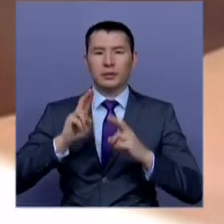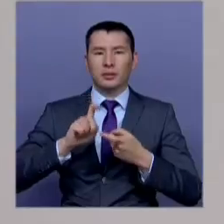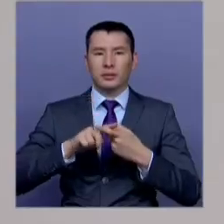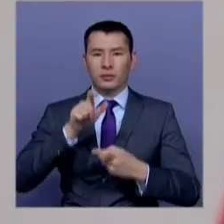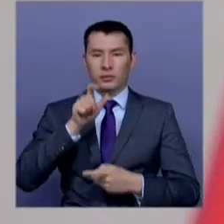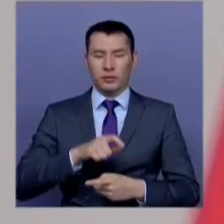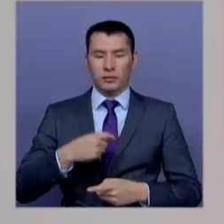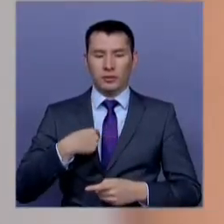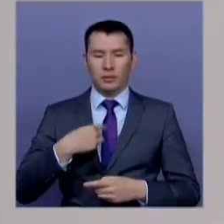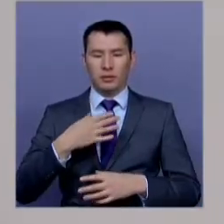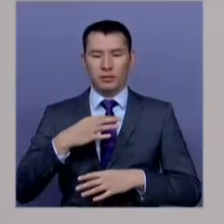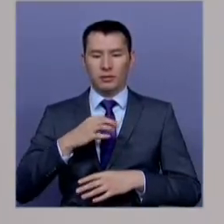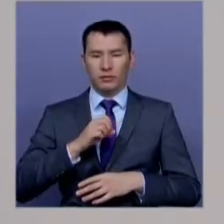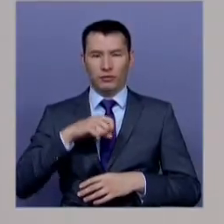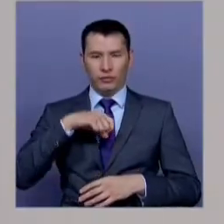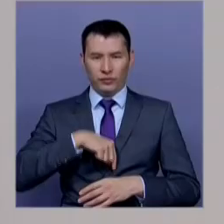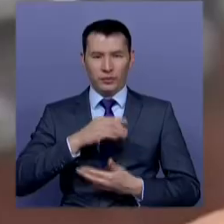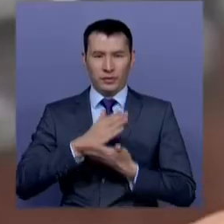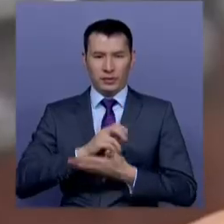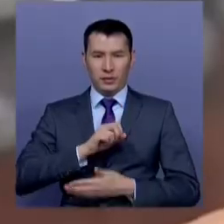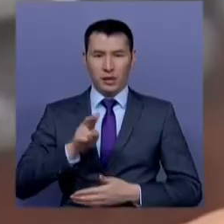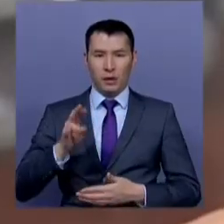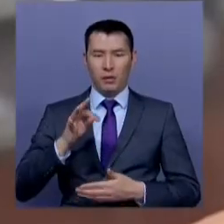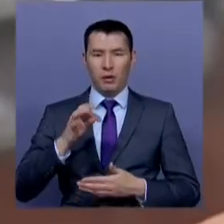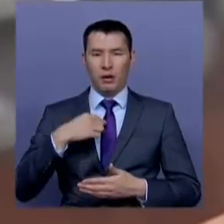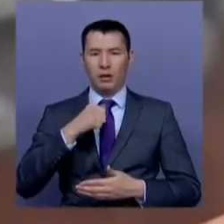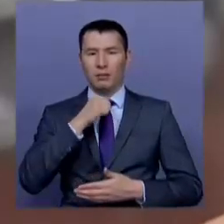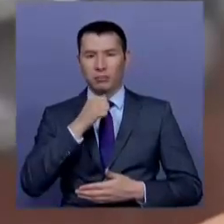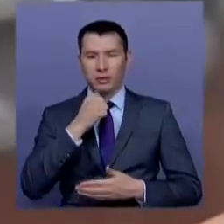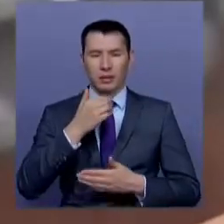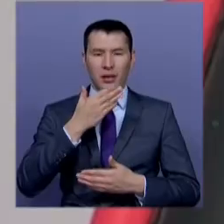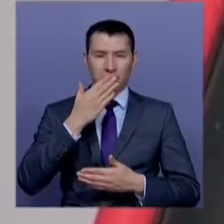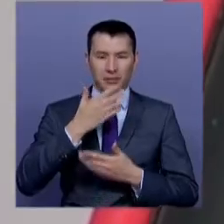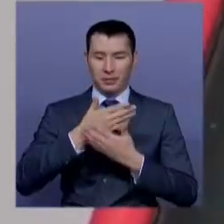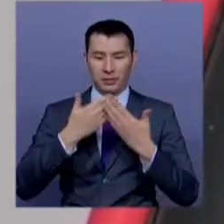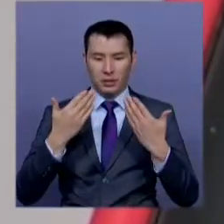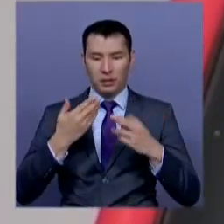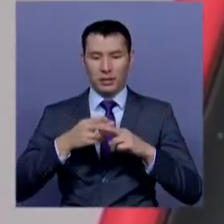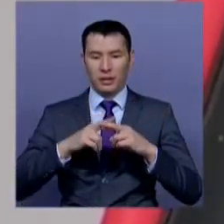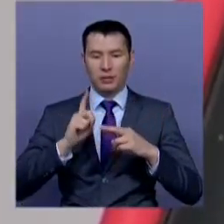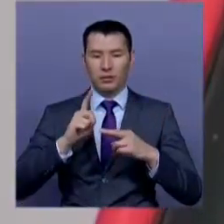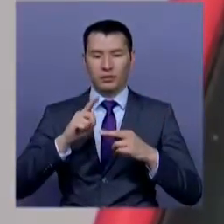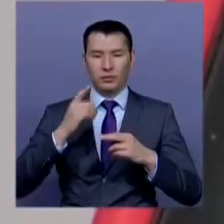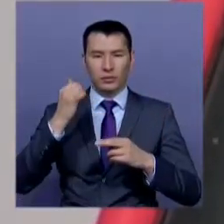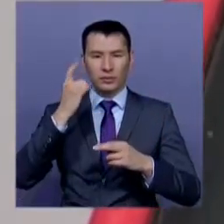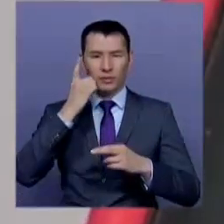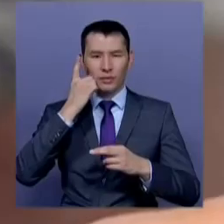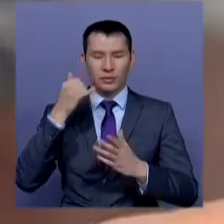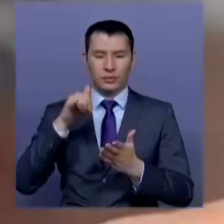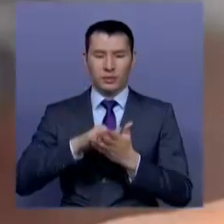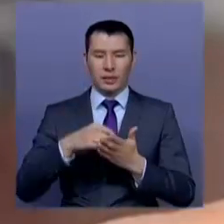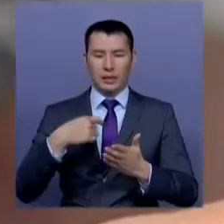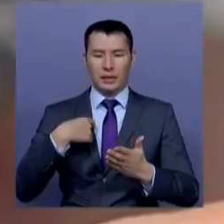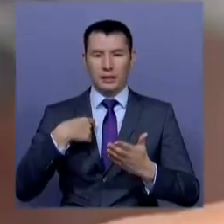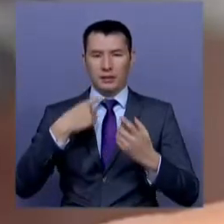пациенты должны установить на свой телефон специальное приложение «Смарт Астана» и включить режим «Я на карантине». В случае появления температуры или